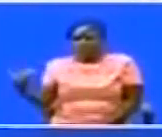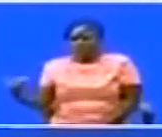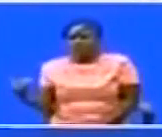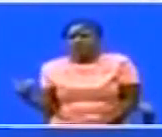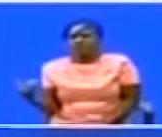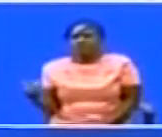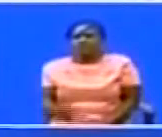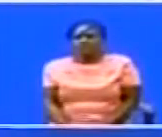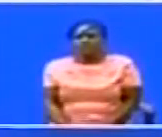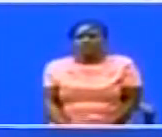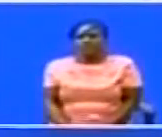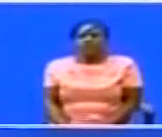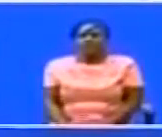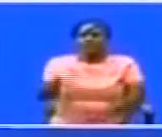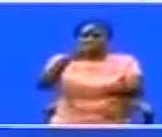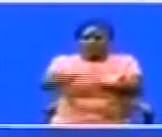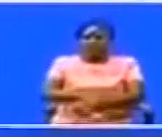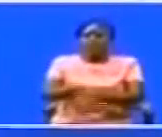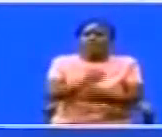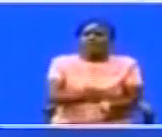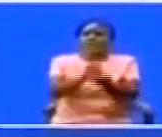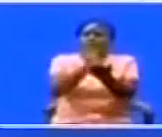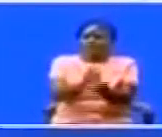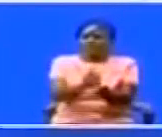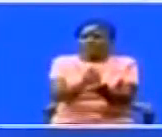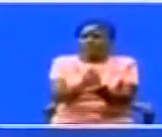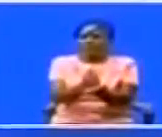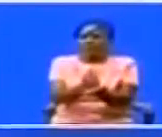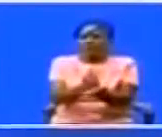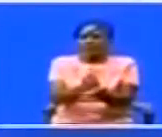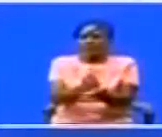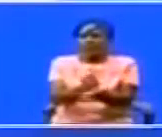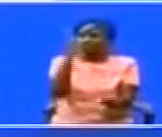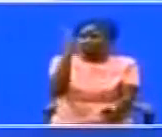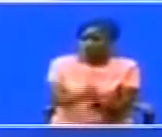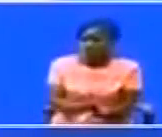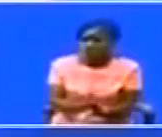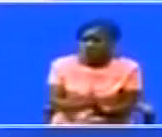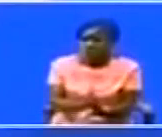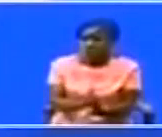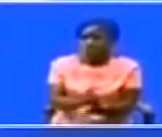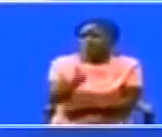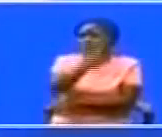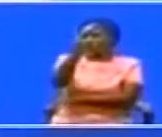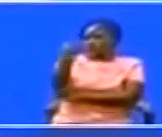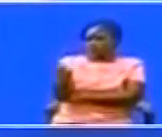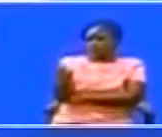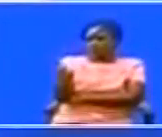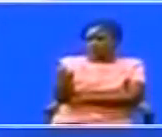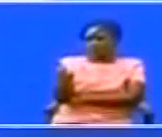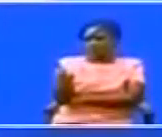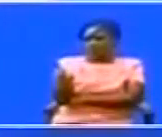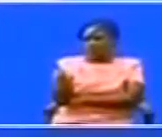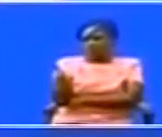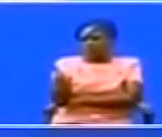Meru ndio tupate mtanda kana hata kuru sinivo. Tunauliza hii